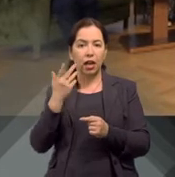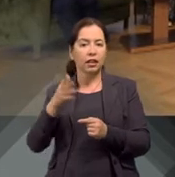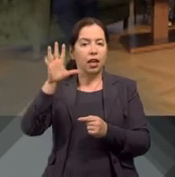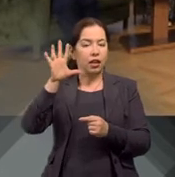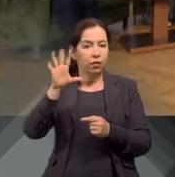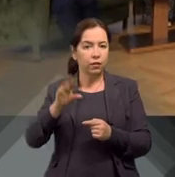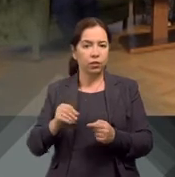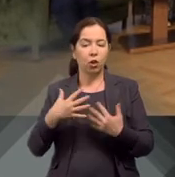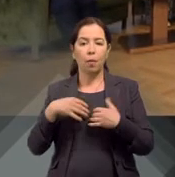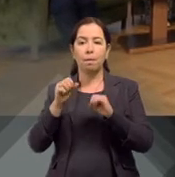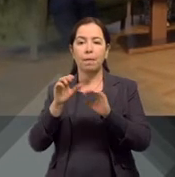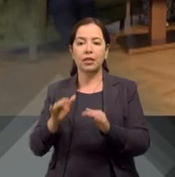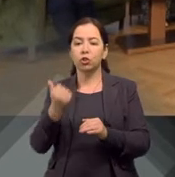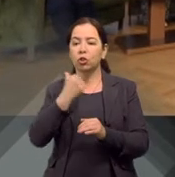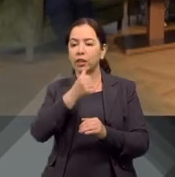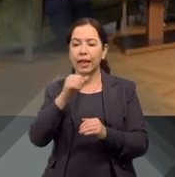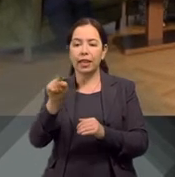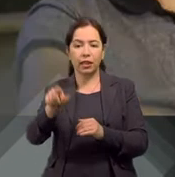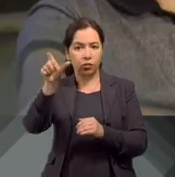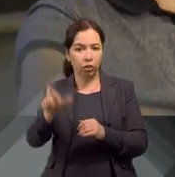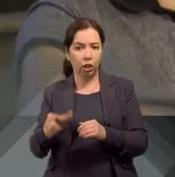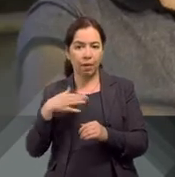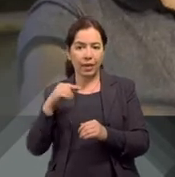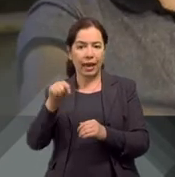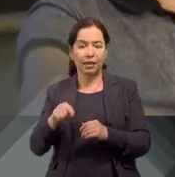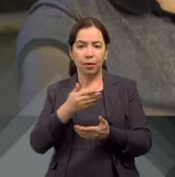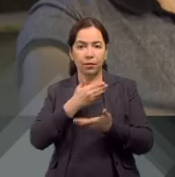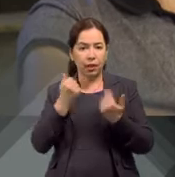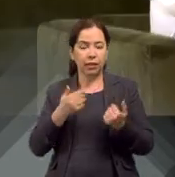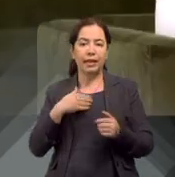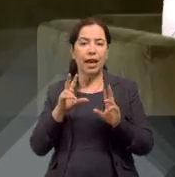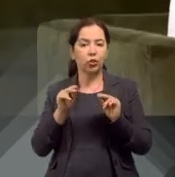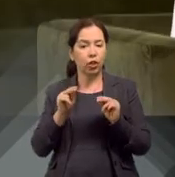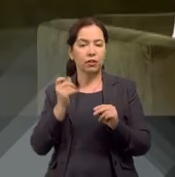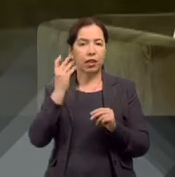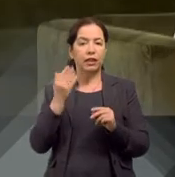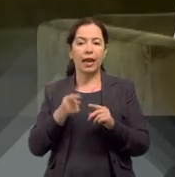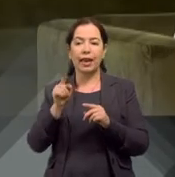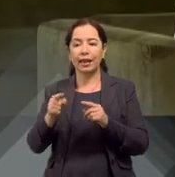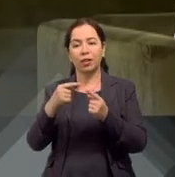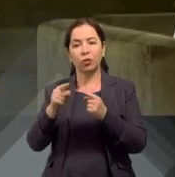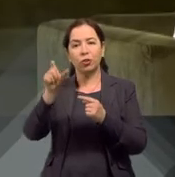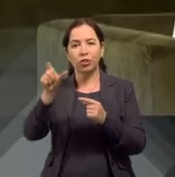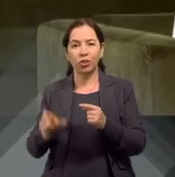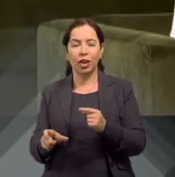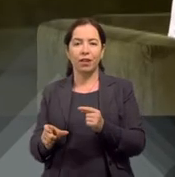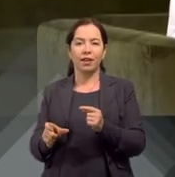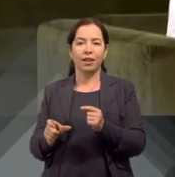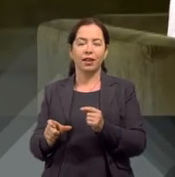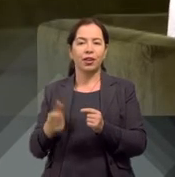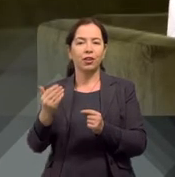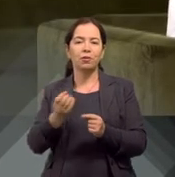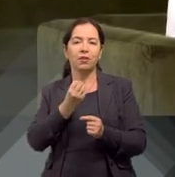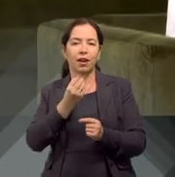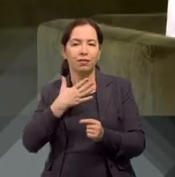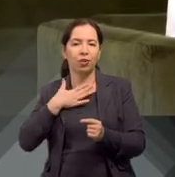посвящено тайне этого человека, меня в этом совсем нет, и я счастлив, когда этот другой человек расцветает. Или та